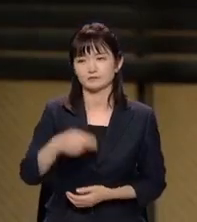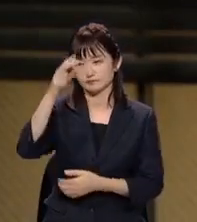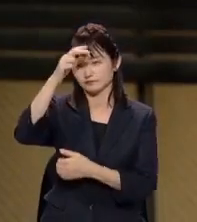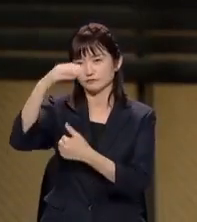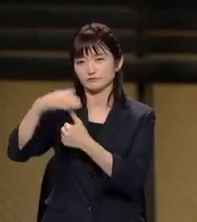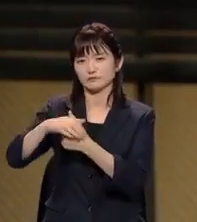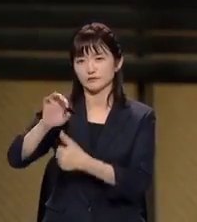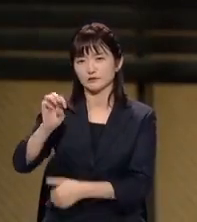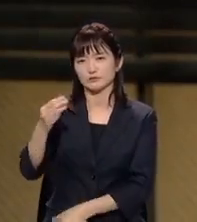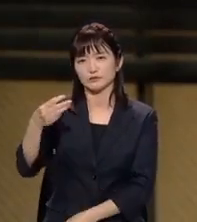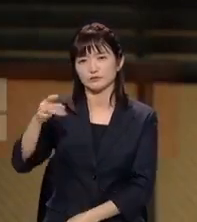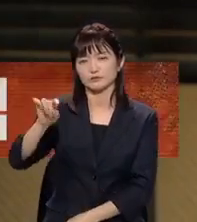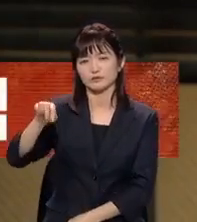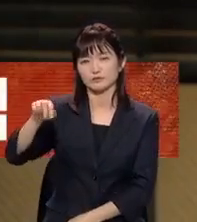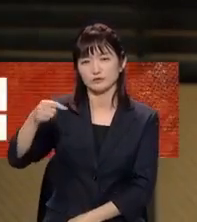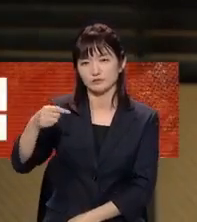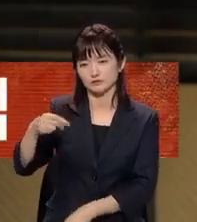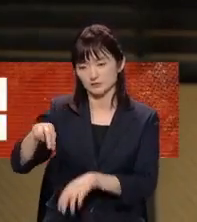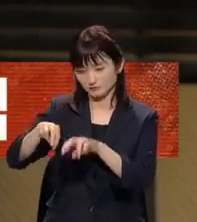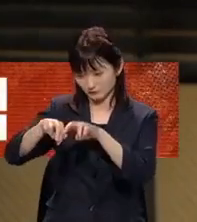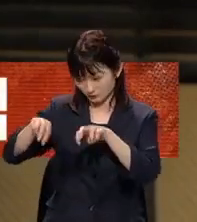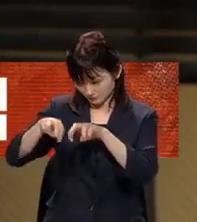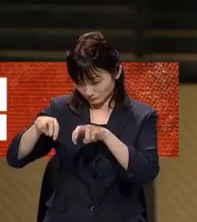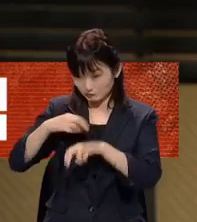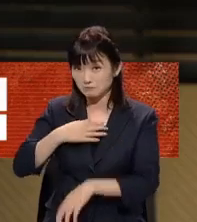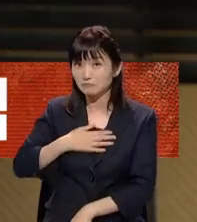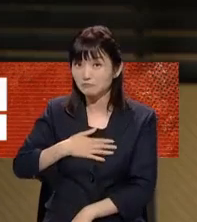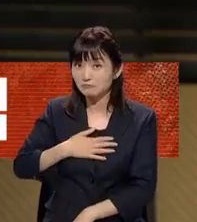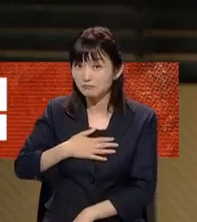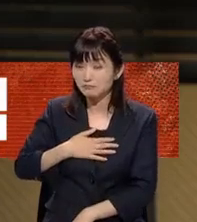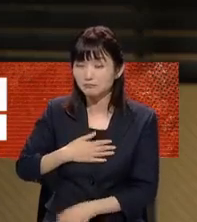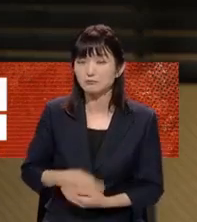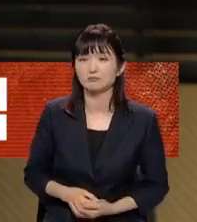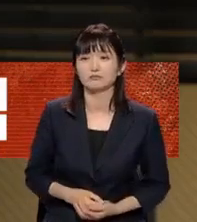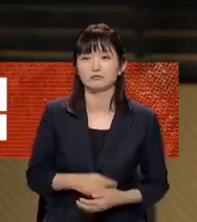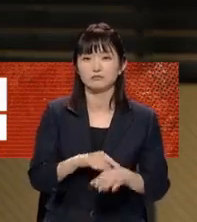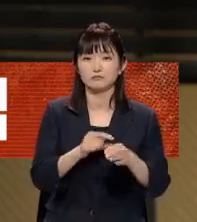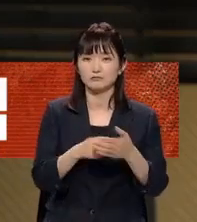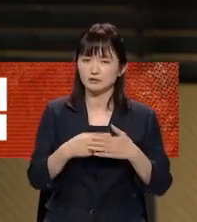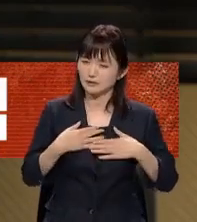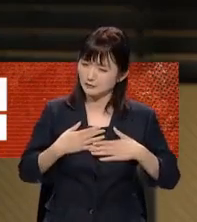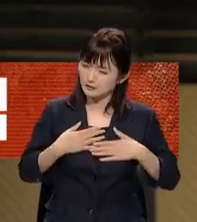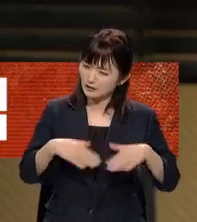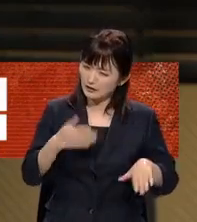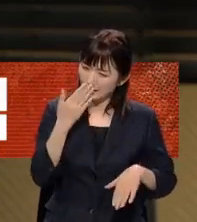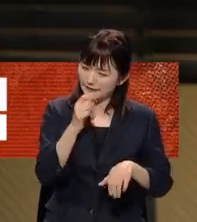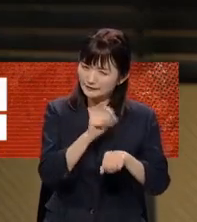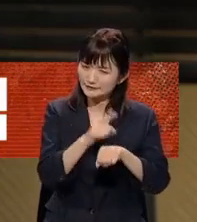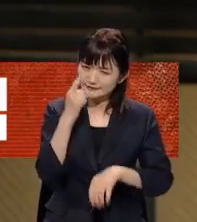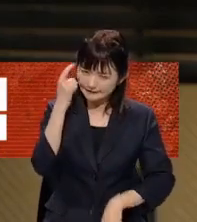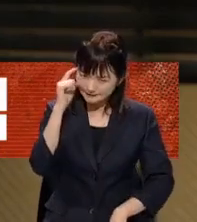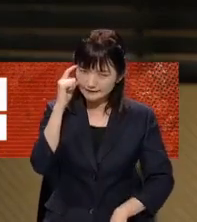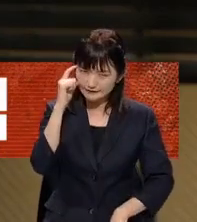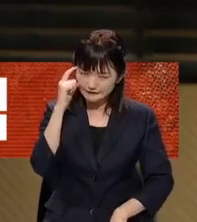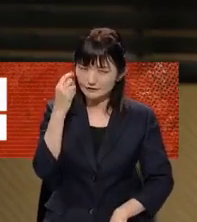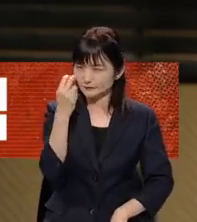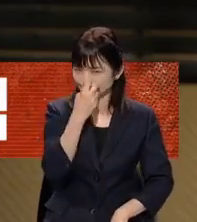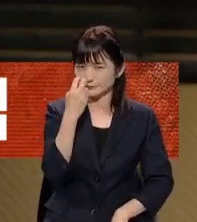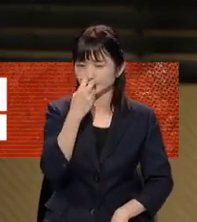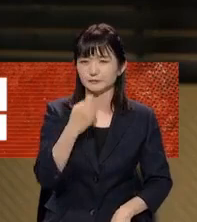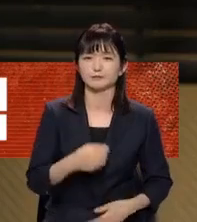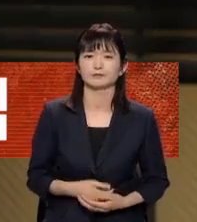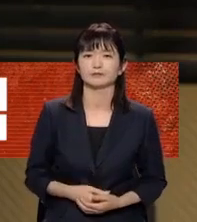하거나 들여다본다는 걸 알았다면 혹시나 심신미약의 가능성까지 생각했던게 아니냐 이렇게 충분히 예상할 수 있고요